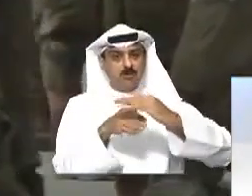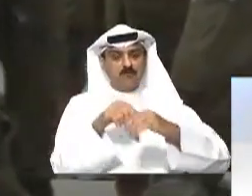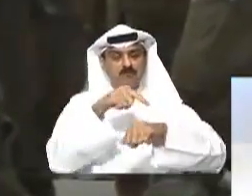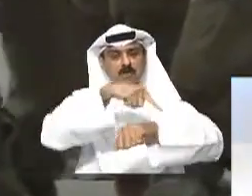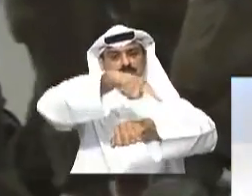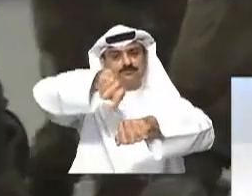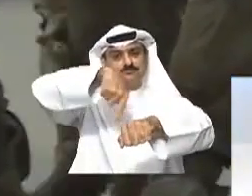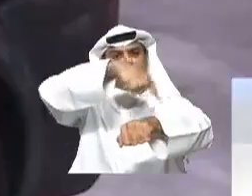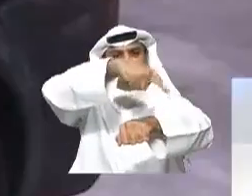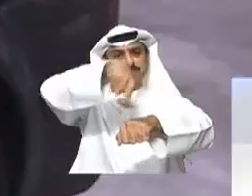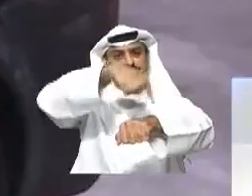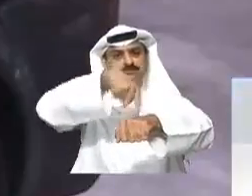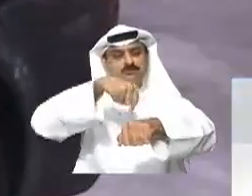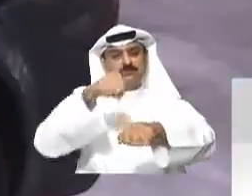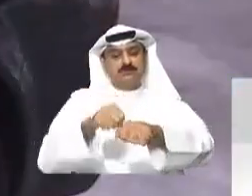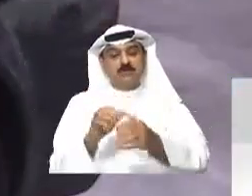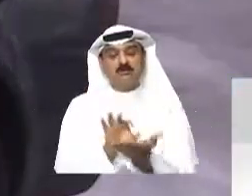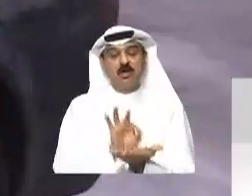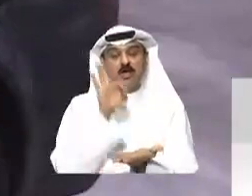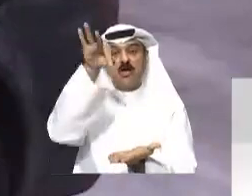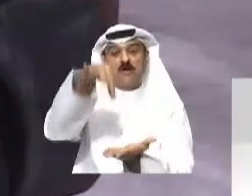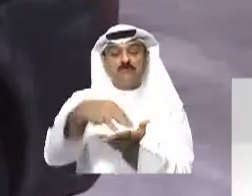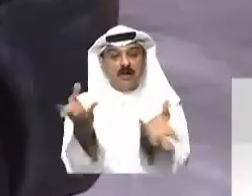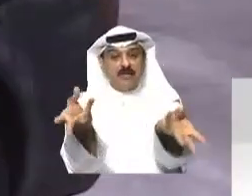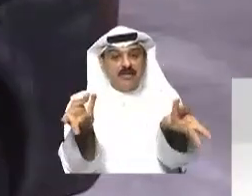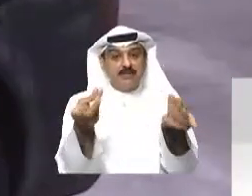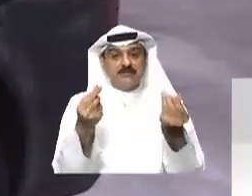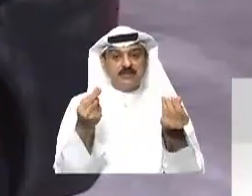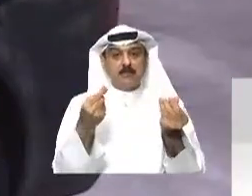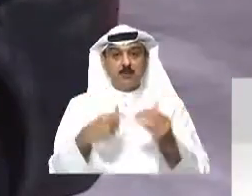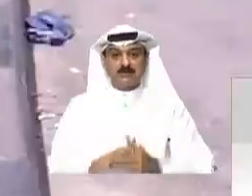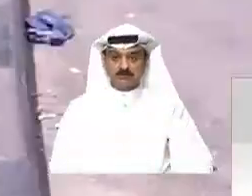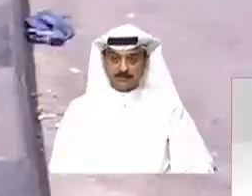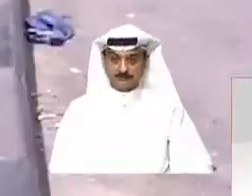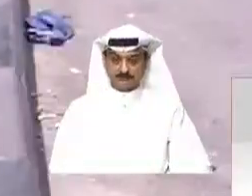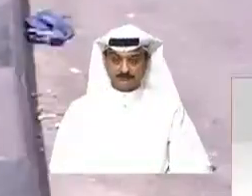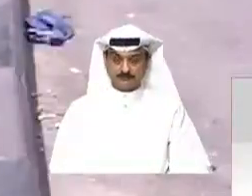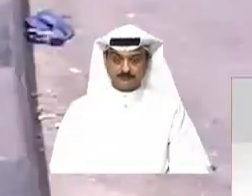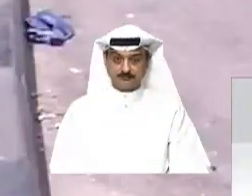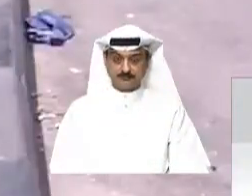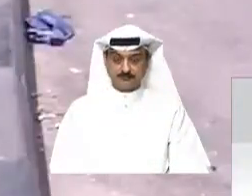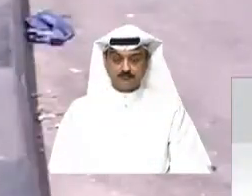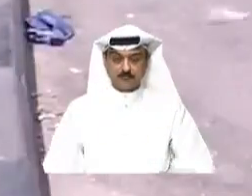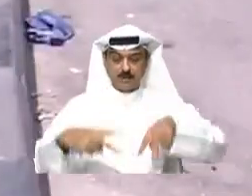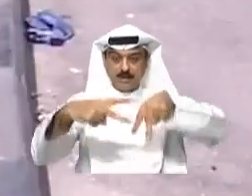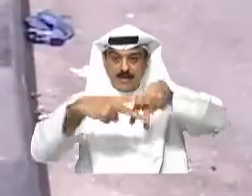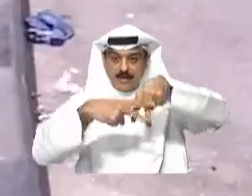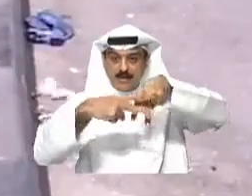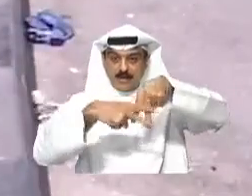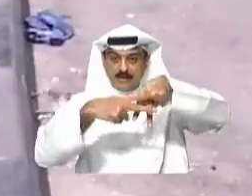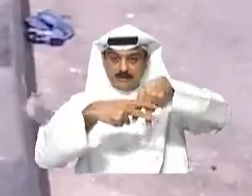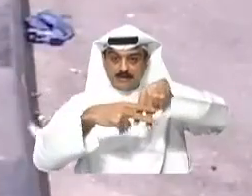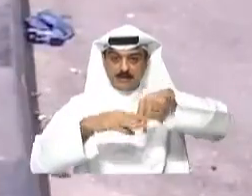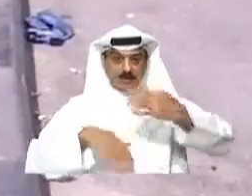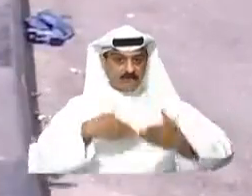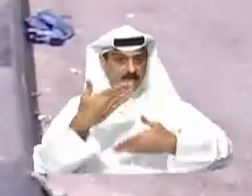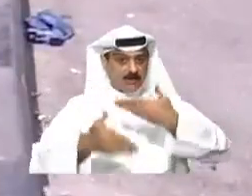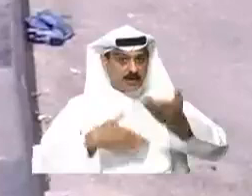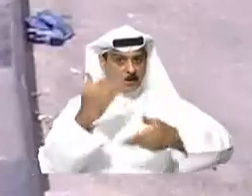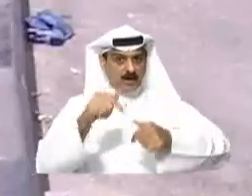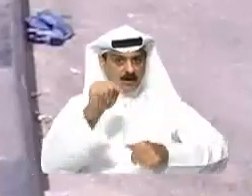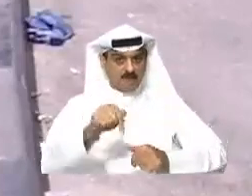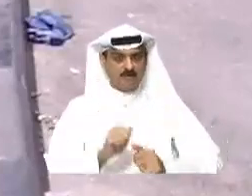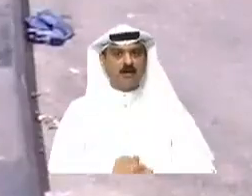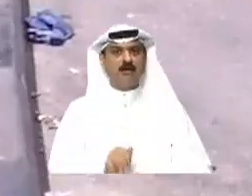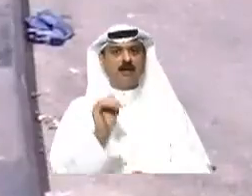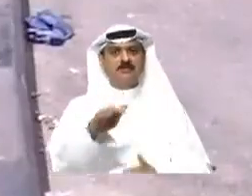عدة، وقد سيقوا إلى مراكز التحقيق والتوقيف. وكان الاحتلال الإسرائيلي يريد من الفلسطينيين أن